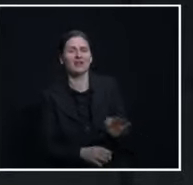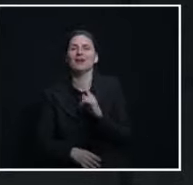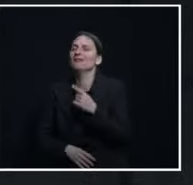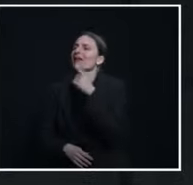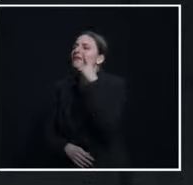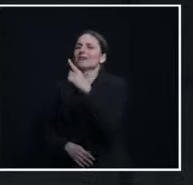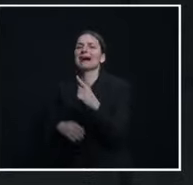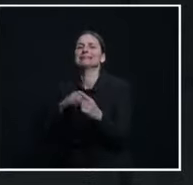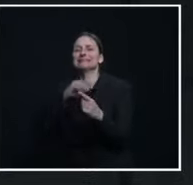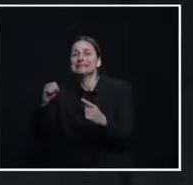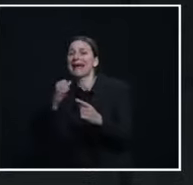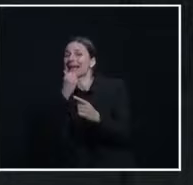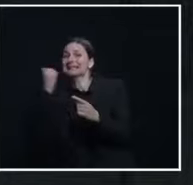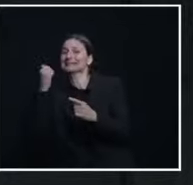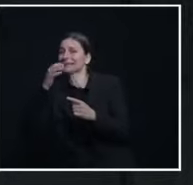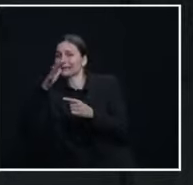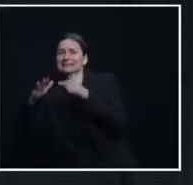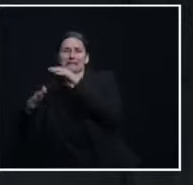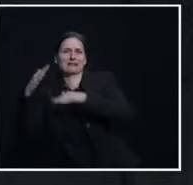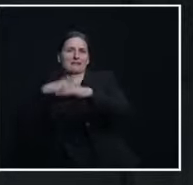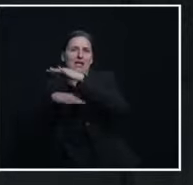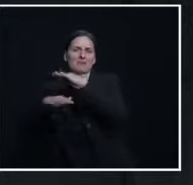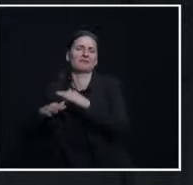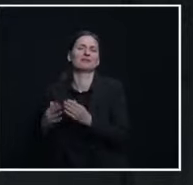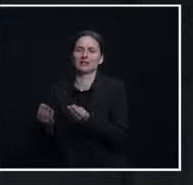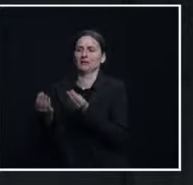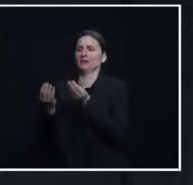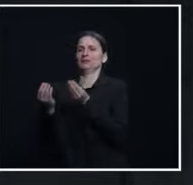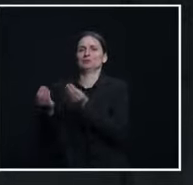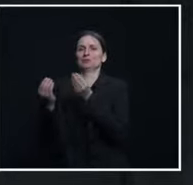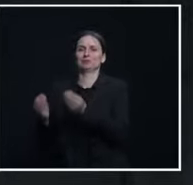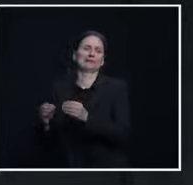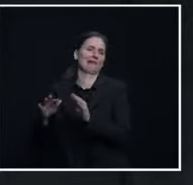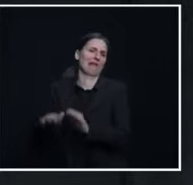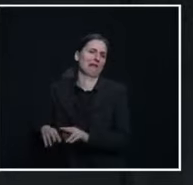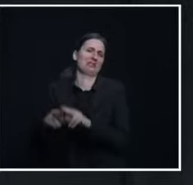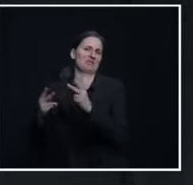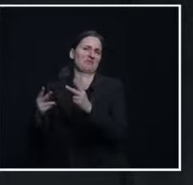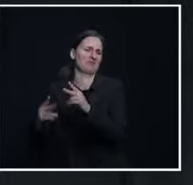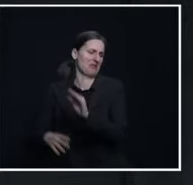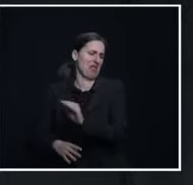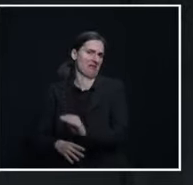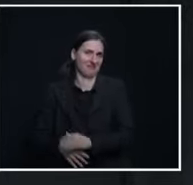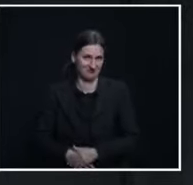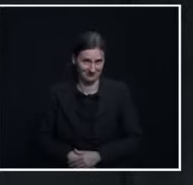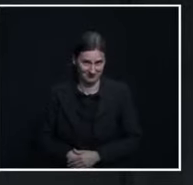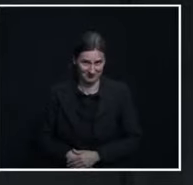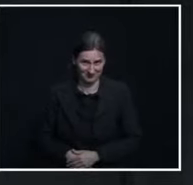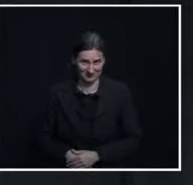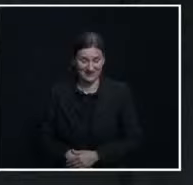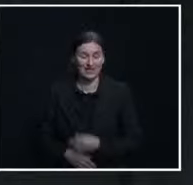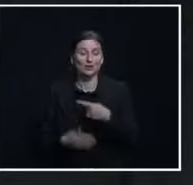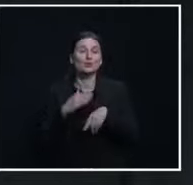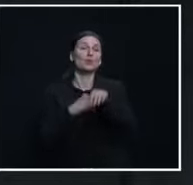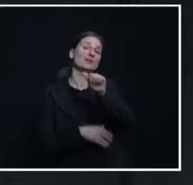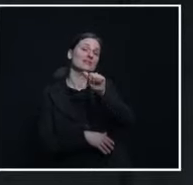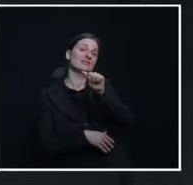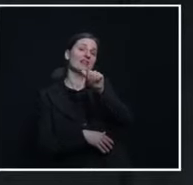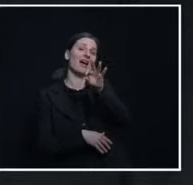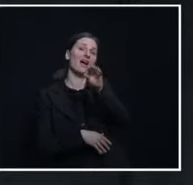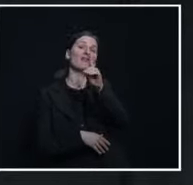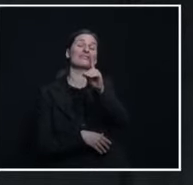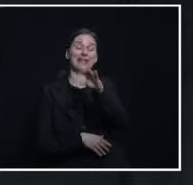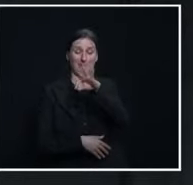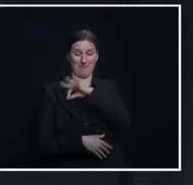von rechtsextremer Seite ja fast schon als traurige Gewissheit gewöhnt. Dass mit der AfD, eine Partei,